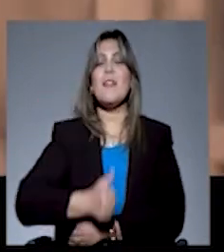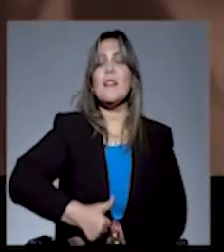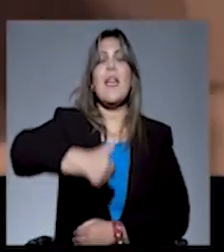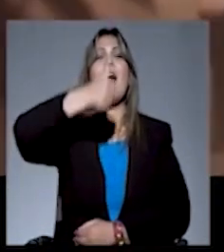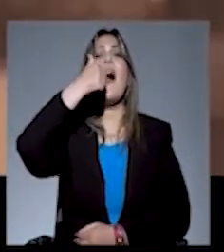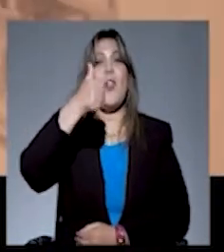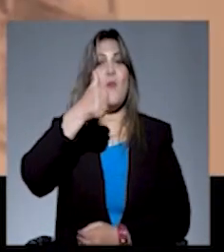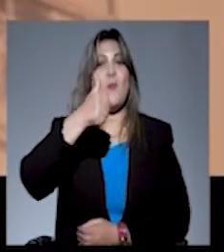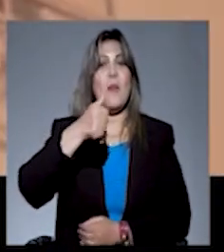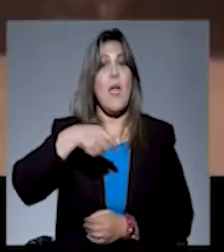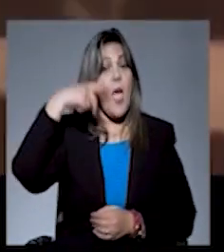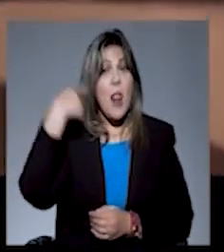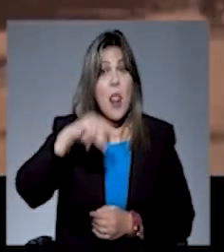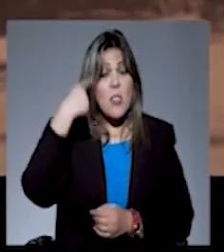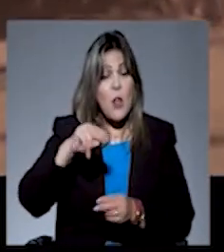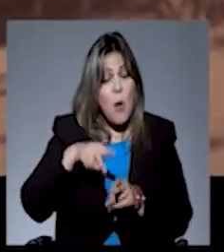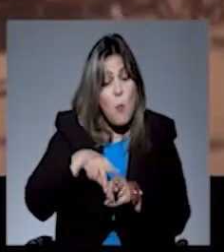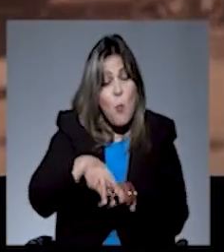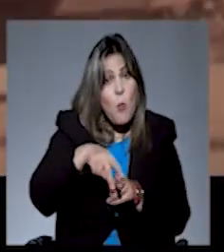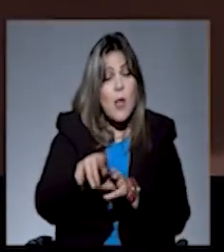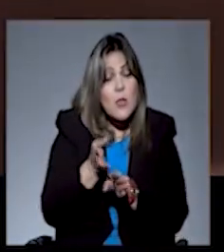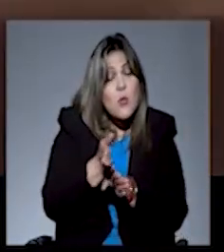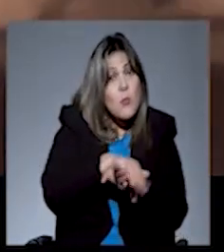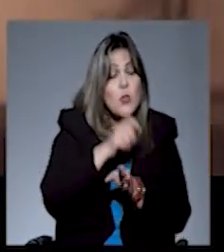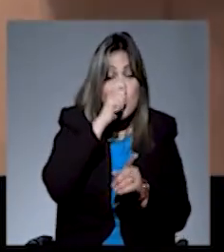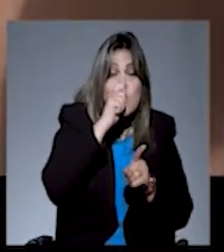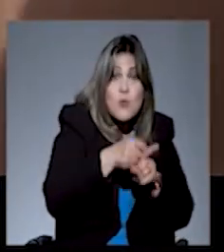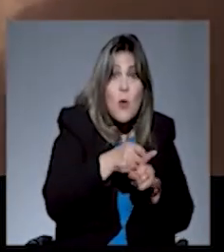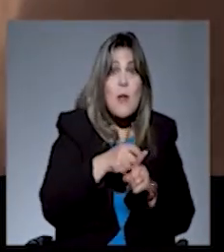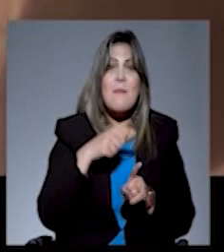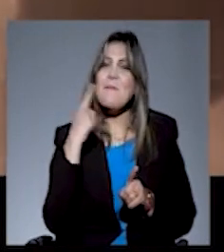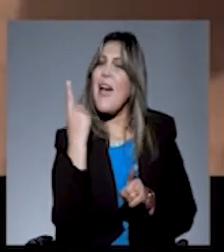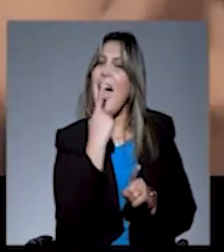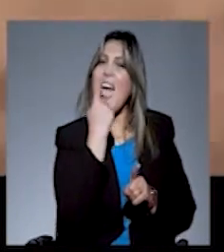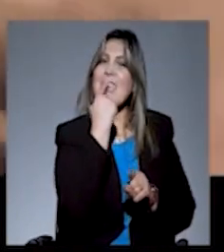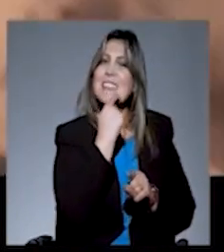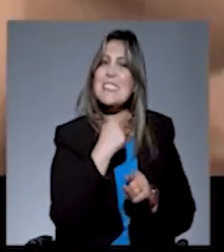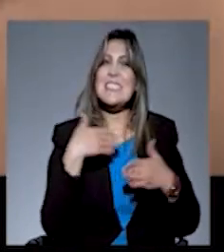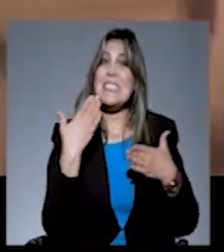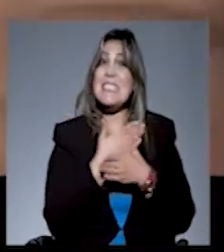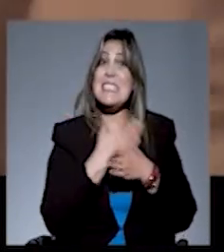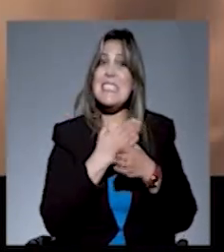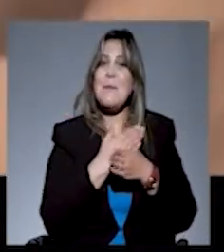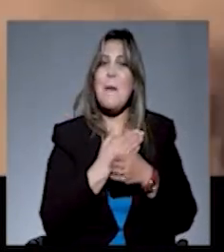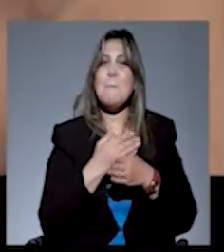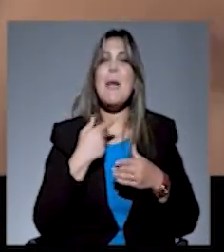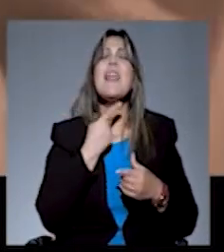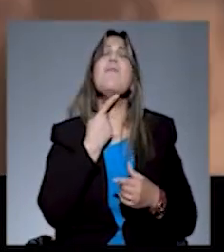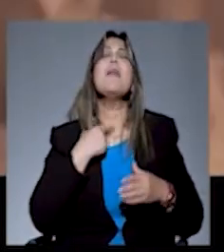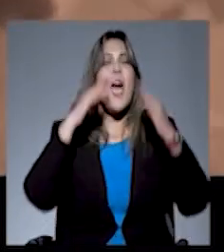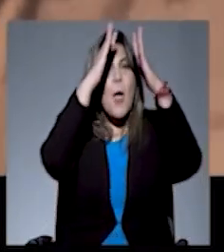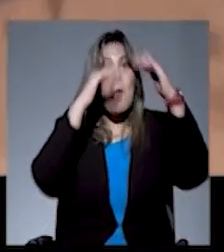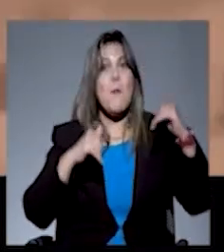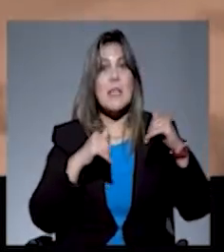ويساقون للضرب ويذوقون الموت والظلم على أن يكونوا محميين